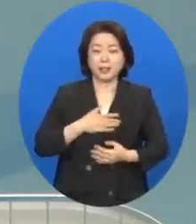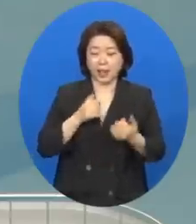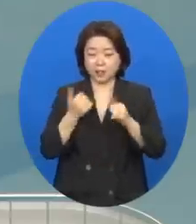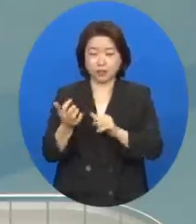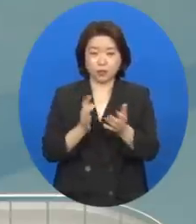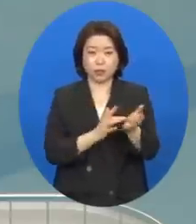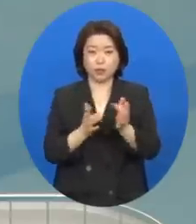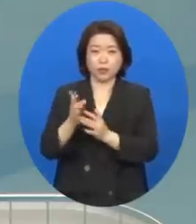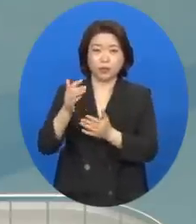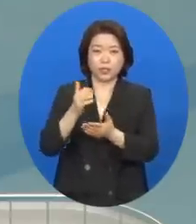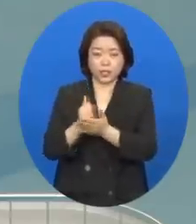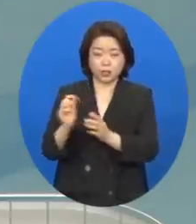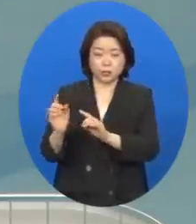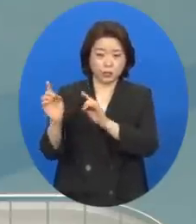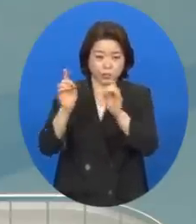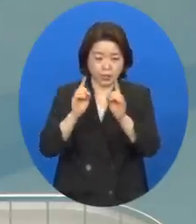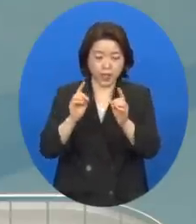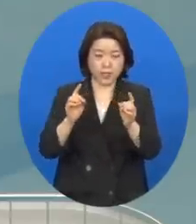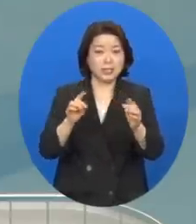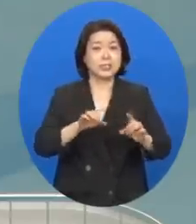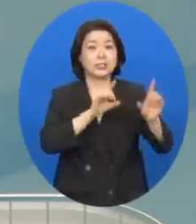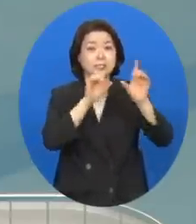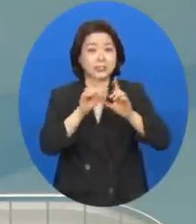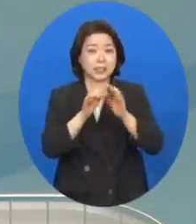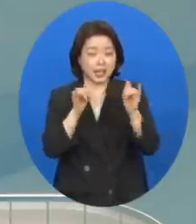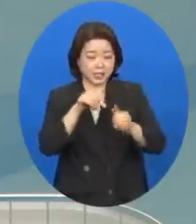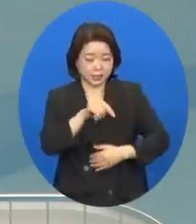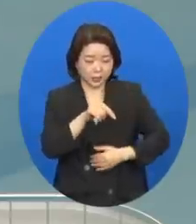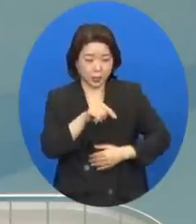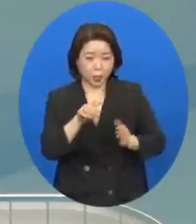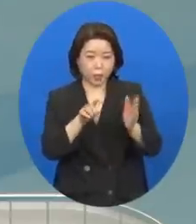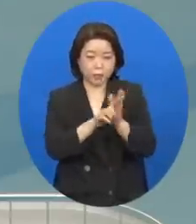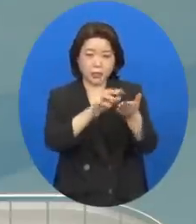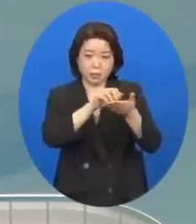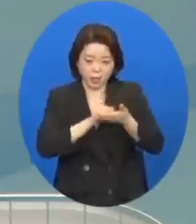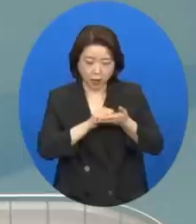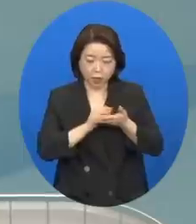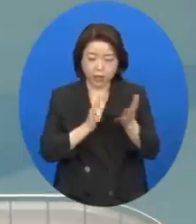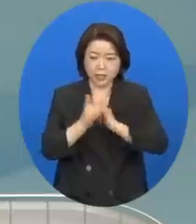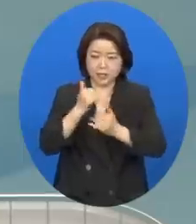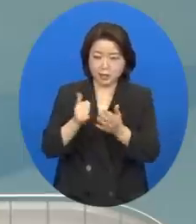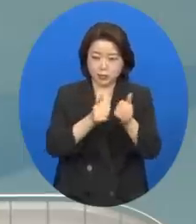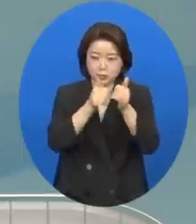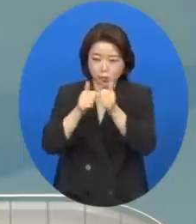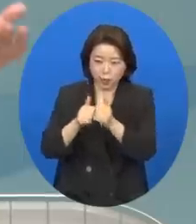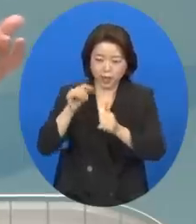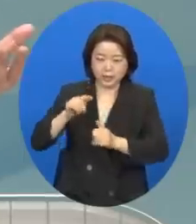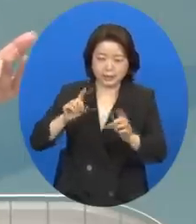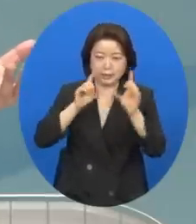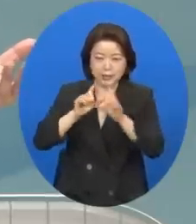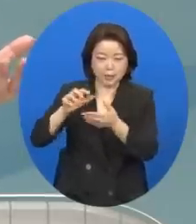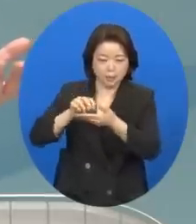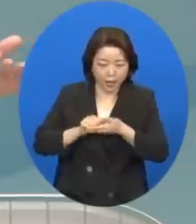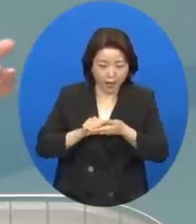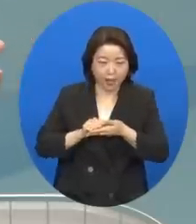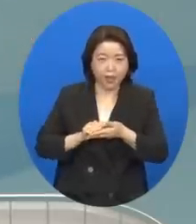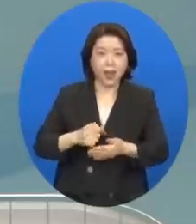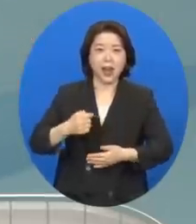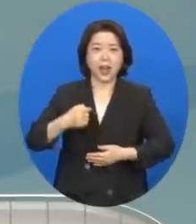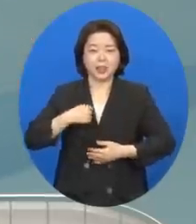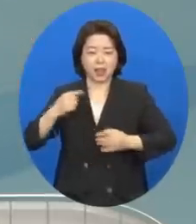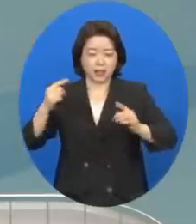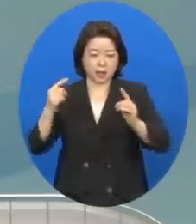사는 믿음을 갖게 되고 예수님과 동행하는 삶을 살면서 제게 일어난 가장 놀라운 변화가